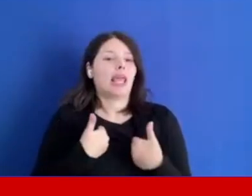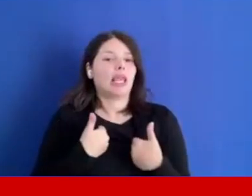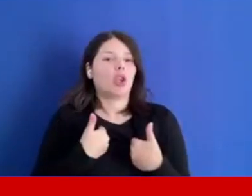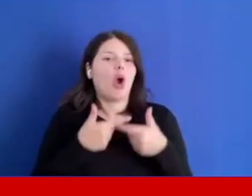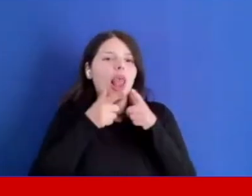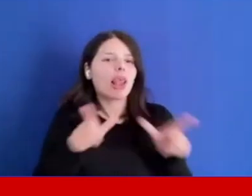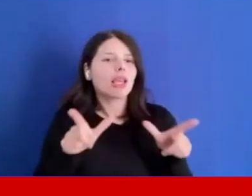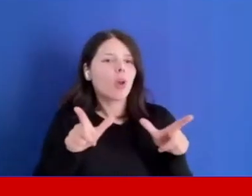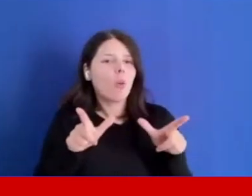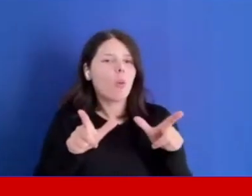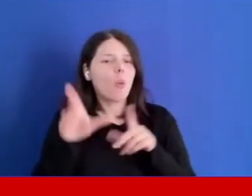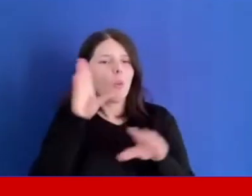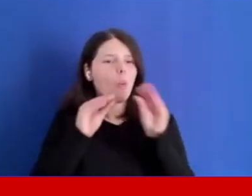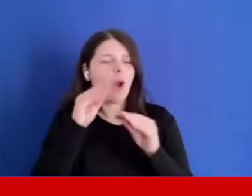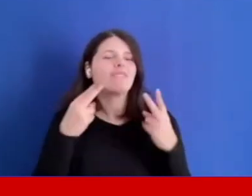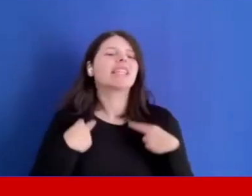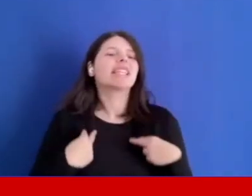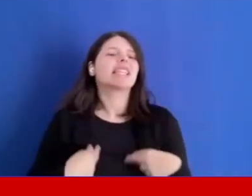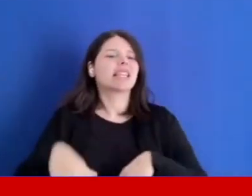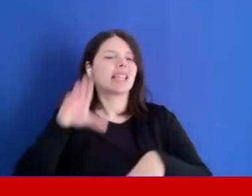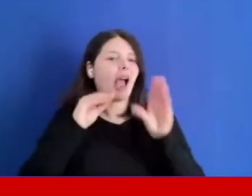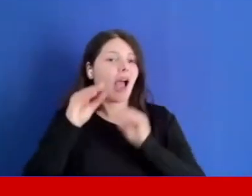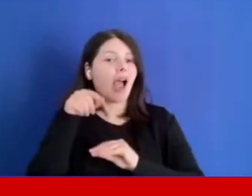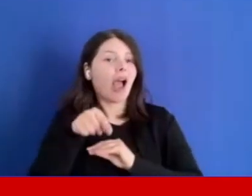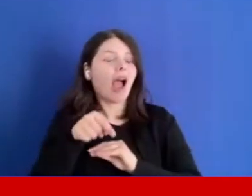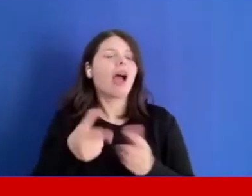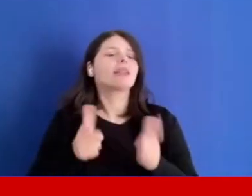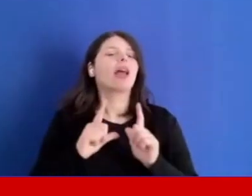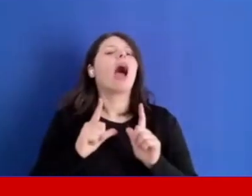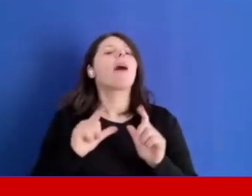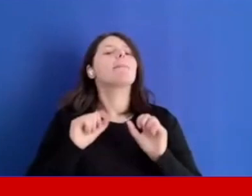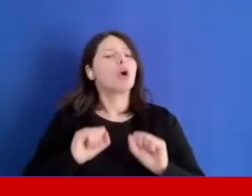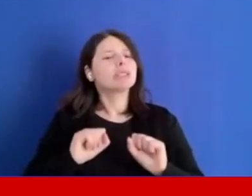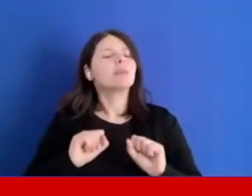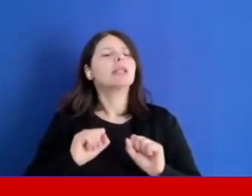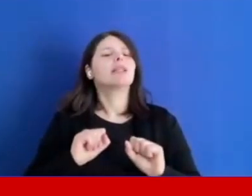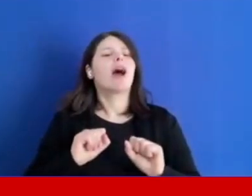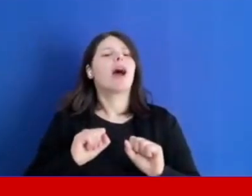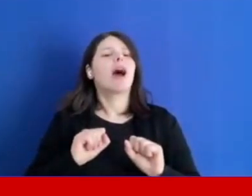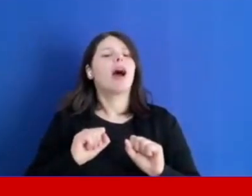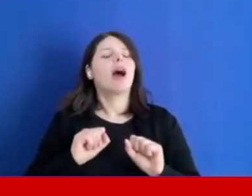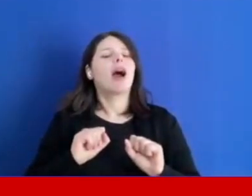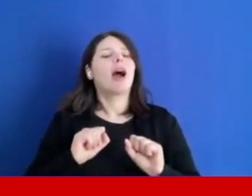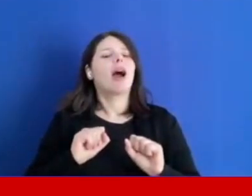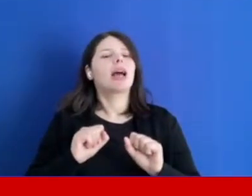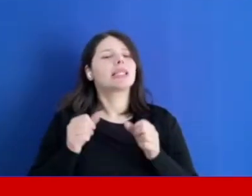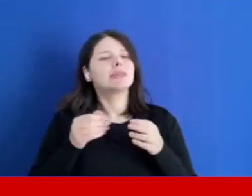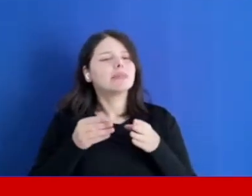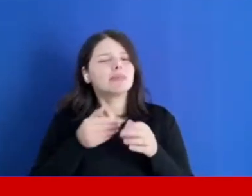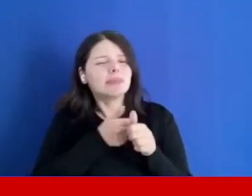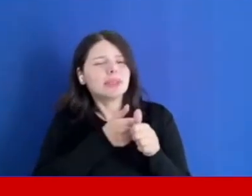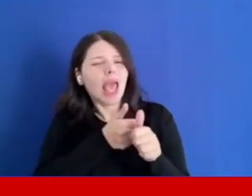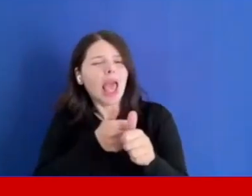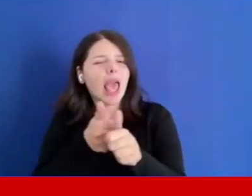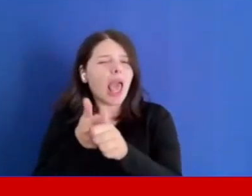che ho imparato nel corso della mia vita, perché mi ha dato la possibilità di avere la possibilità di seguire le cose in maniera molto